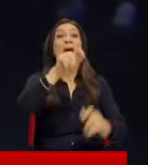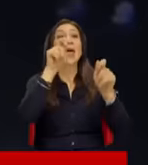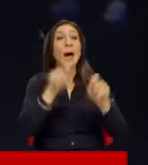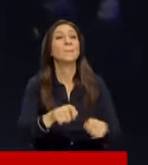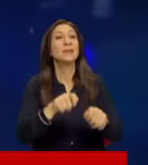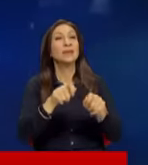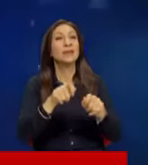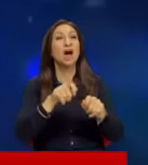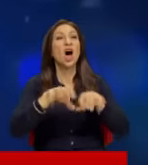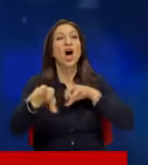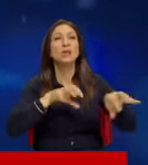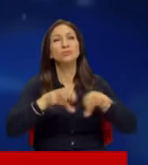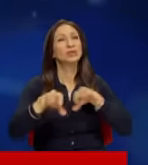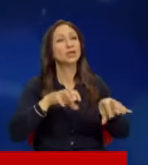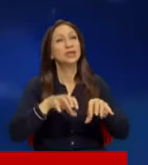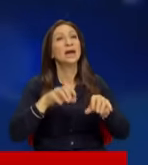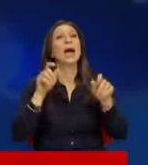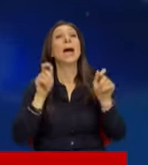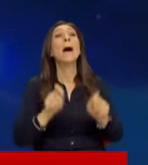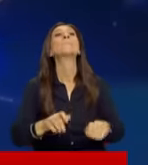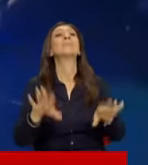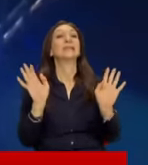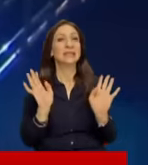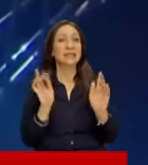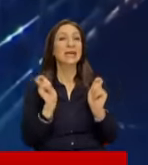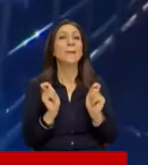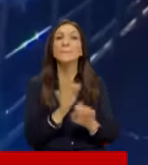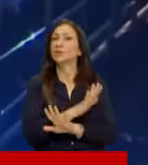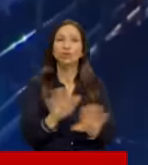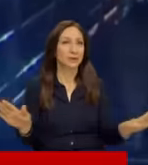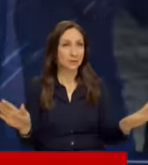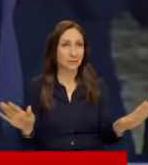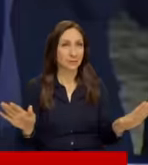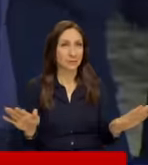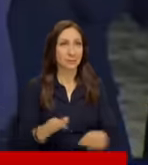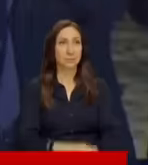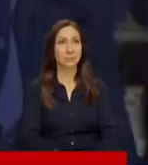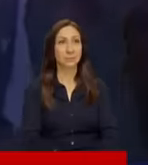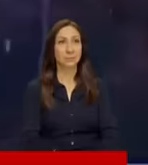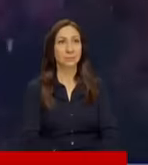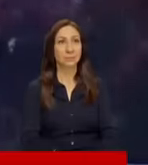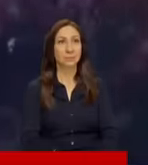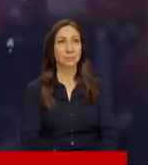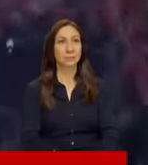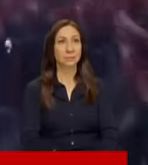yaptığı ayrımcılığı yapmadık, yapmayız.